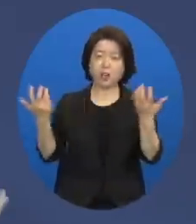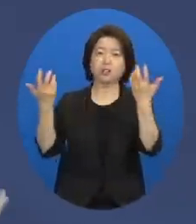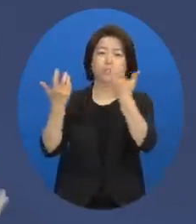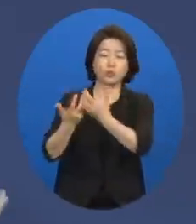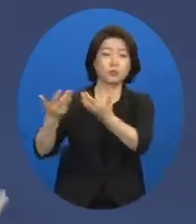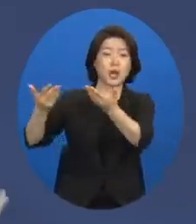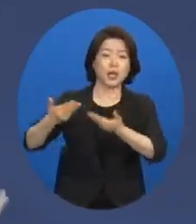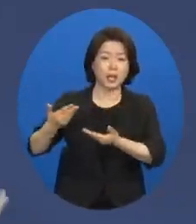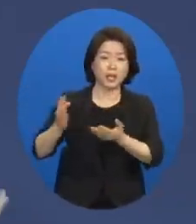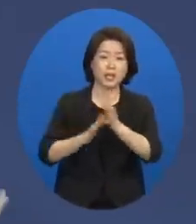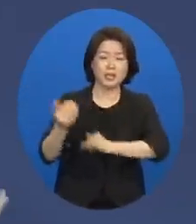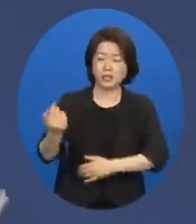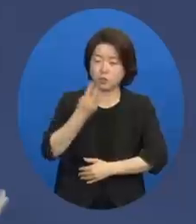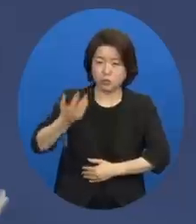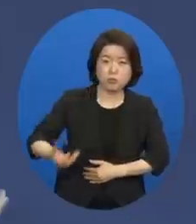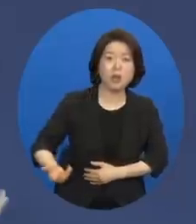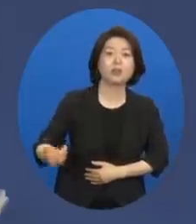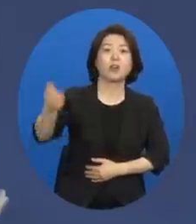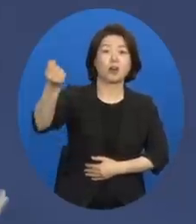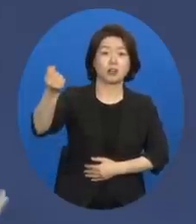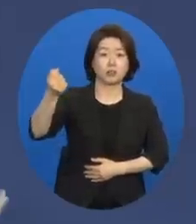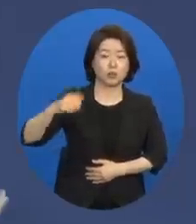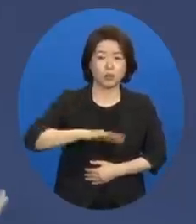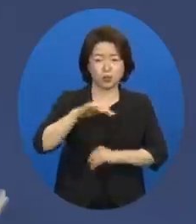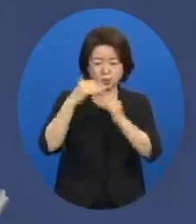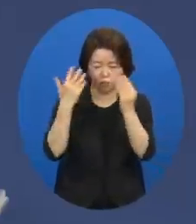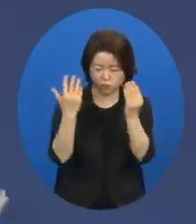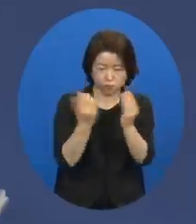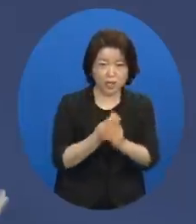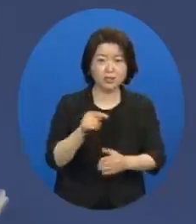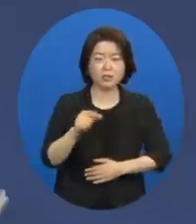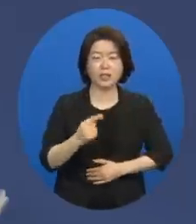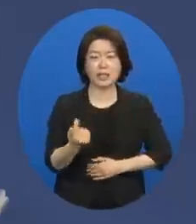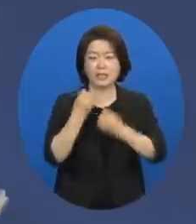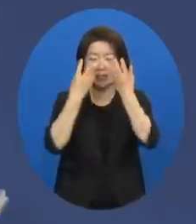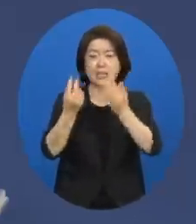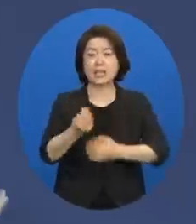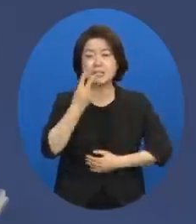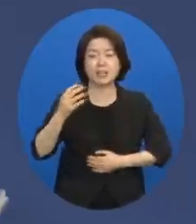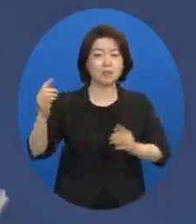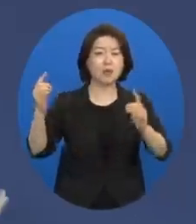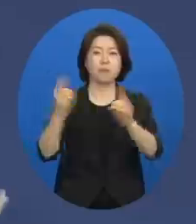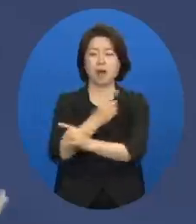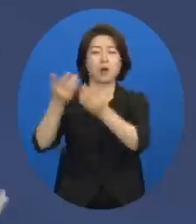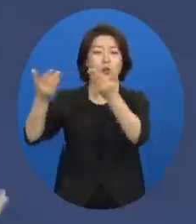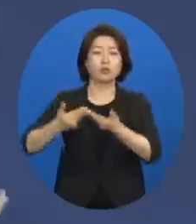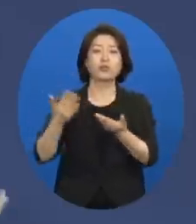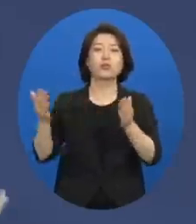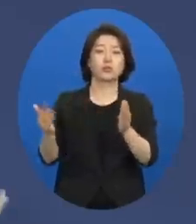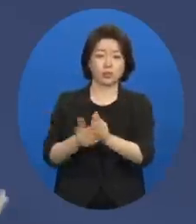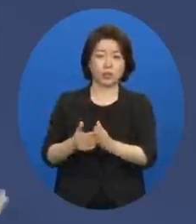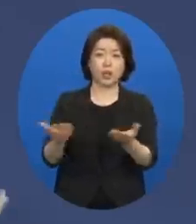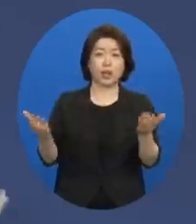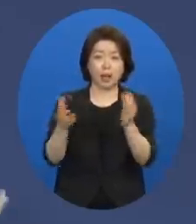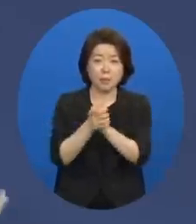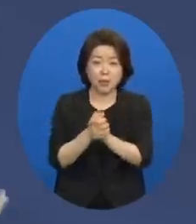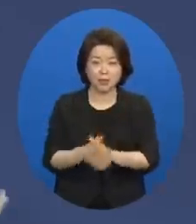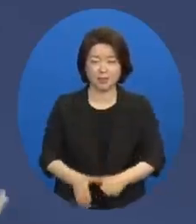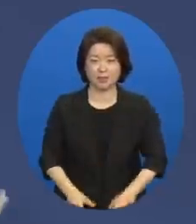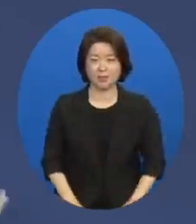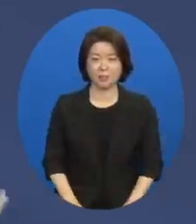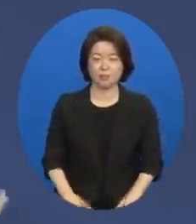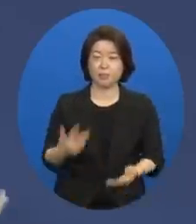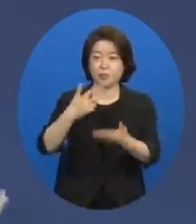충만하게 예수 생명을 누려가도록 우리를 완전한 새 생명으로 바꿔 놓으셨도다.